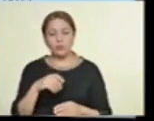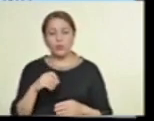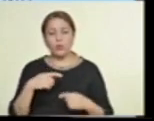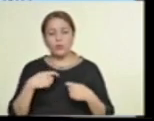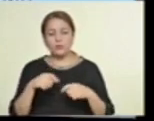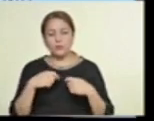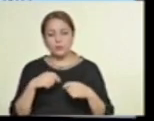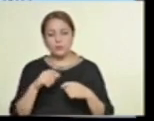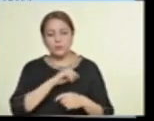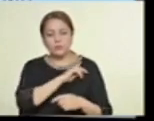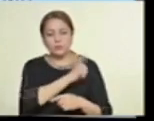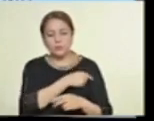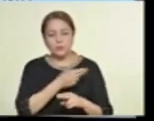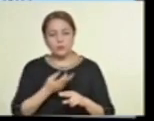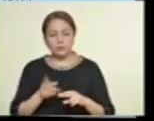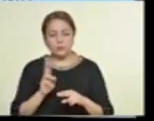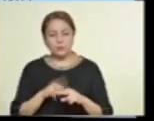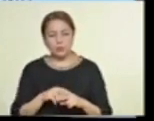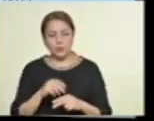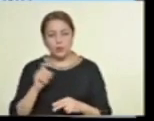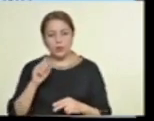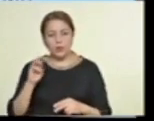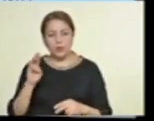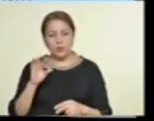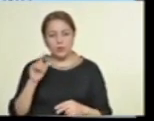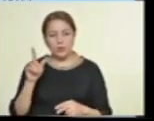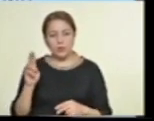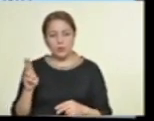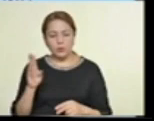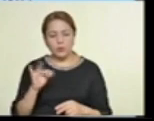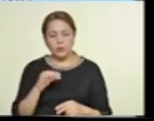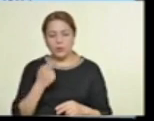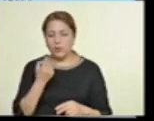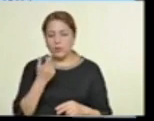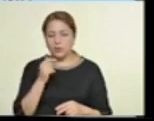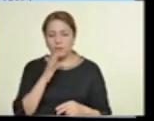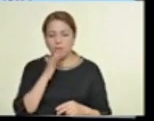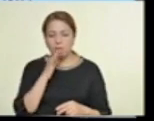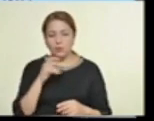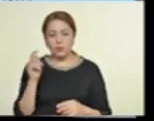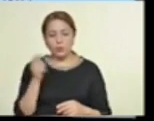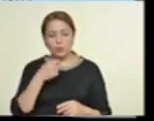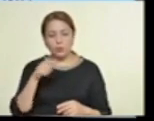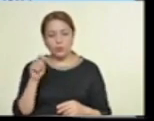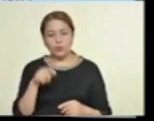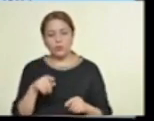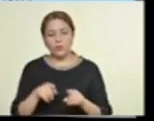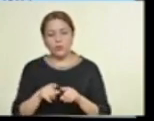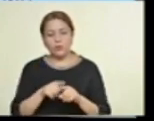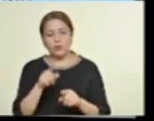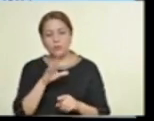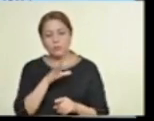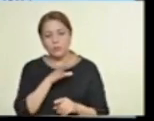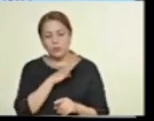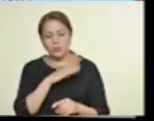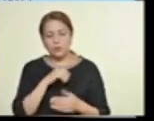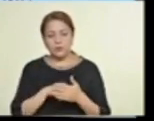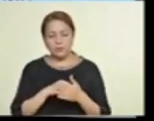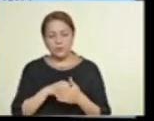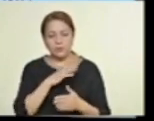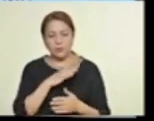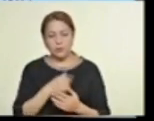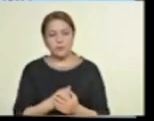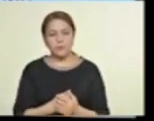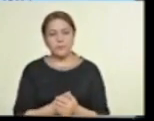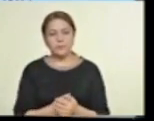uchun hattoki ma'lum bir vaqtlarda urush holatlari ham yuzaga kelishiga sababchi bo'lgan ekan. Ana